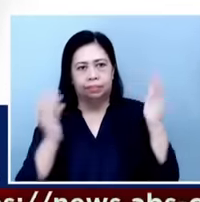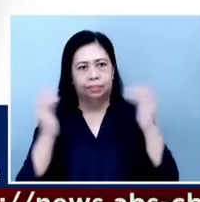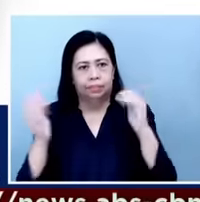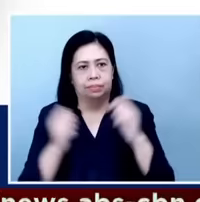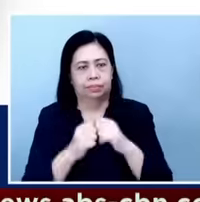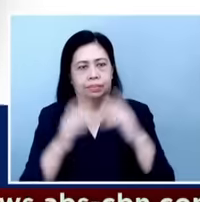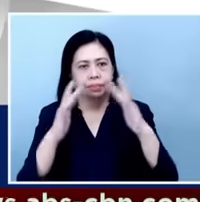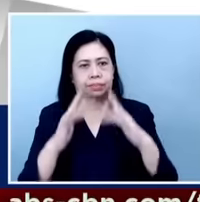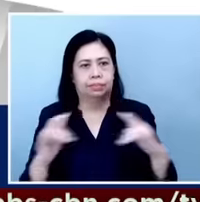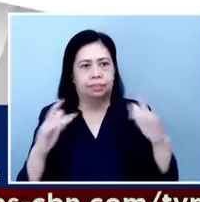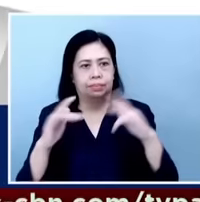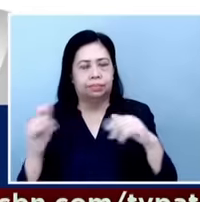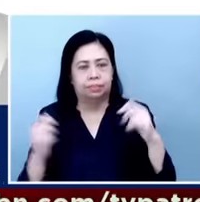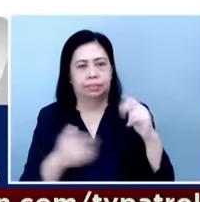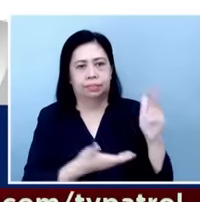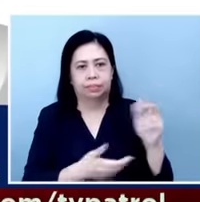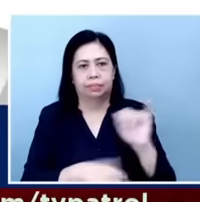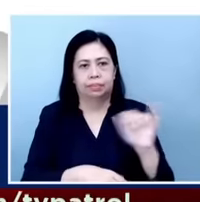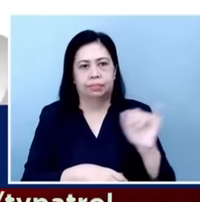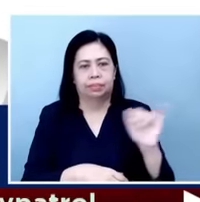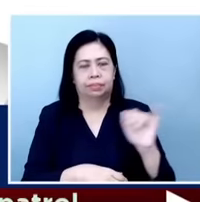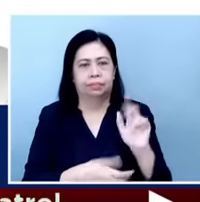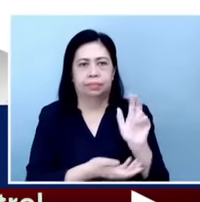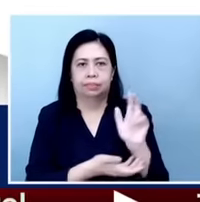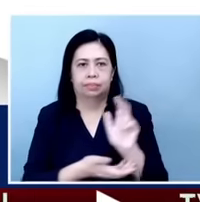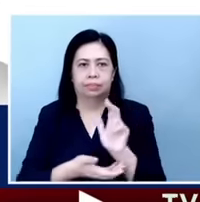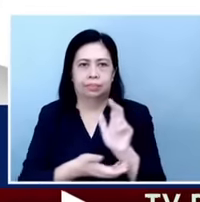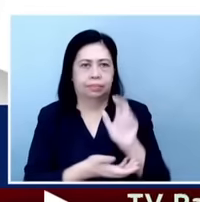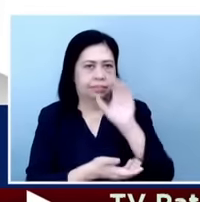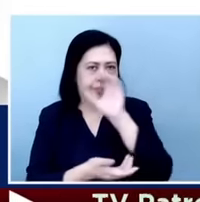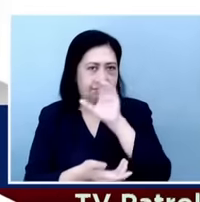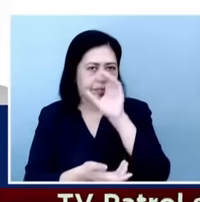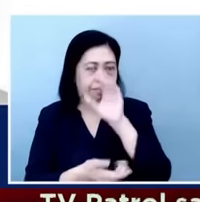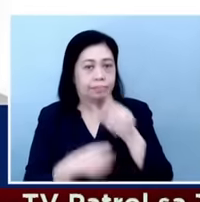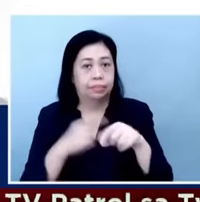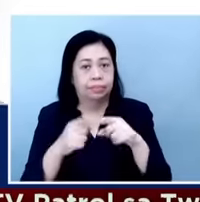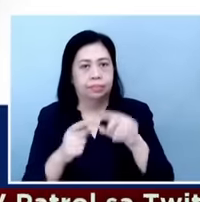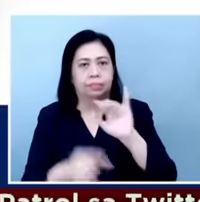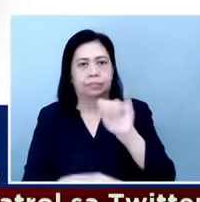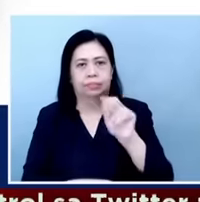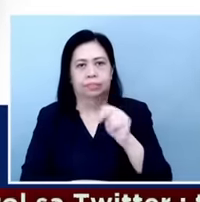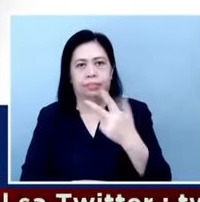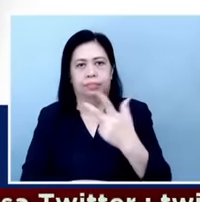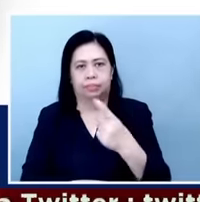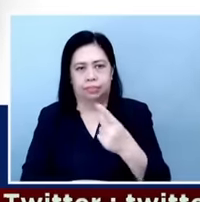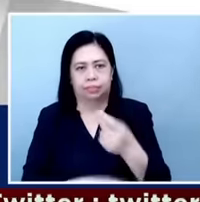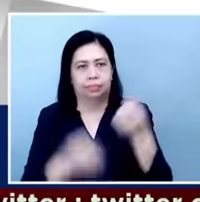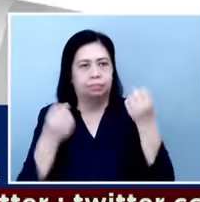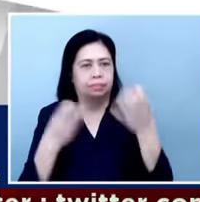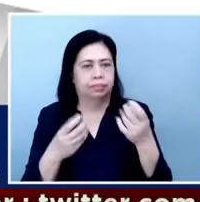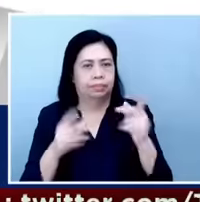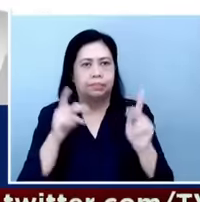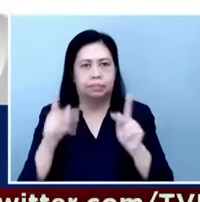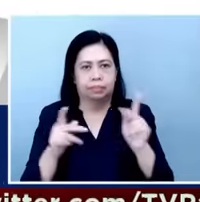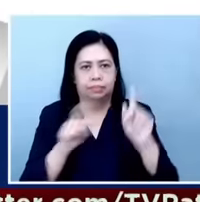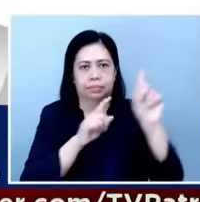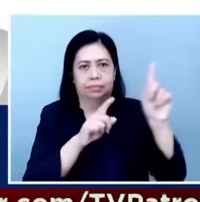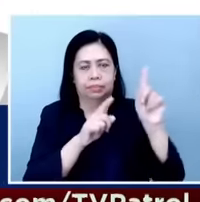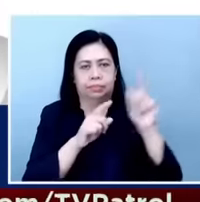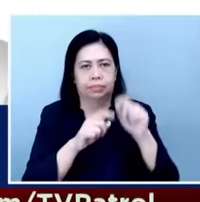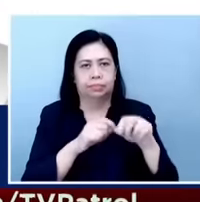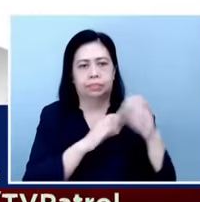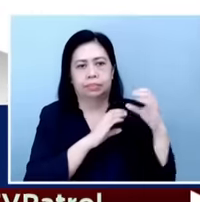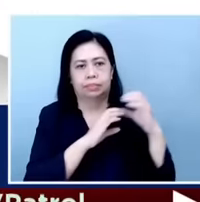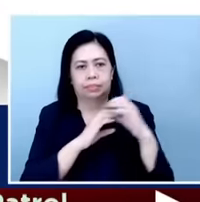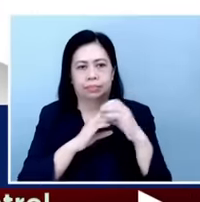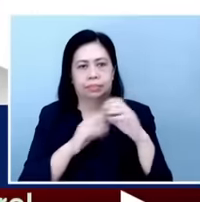ng Nazareno sa pista ng Santo Niño de Cebu sa January 21. Libo-libong deboto rin ang dumalo sa traslasyon sa